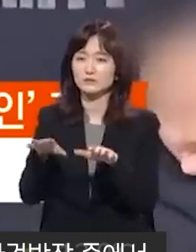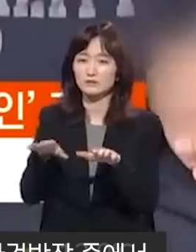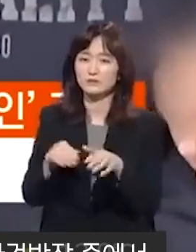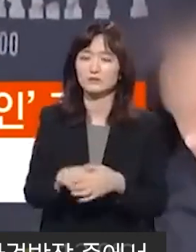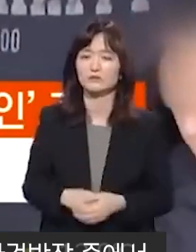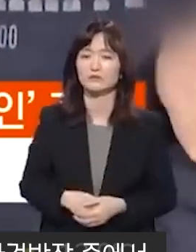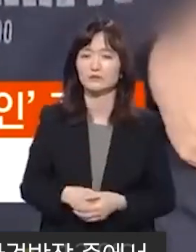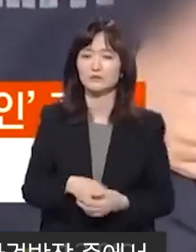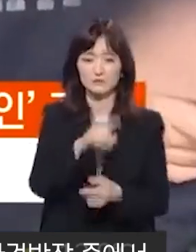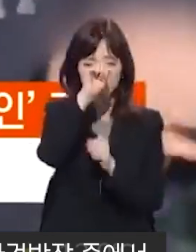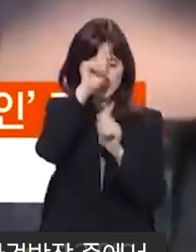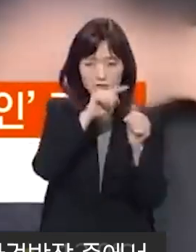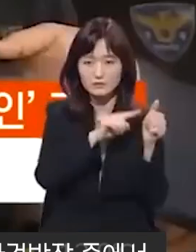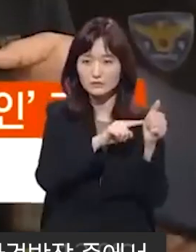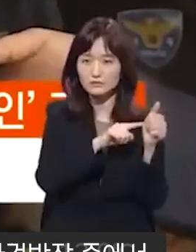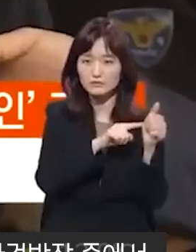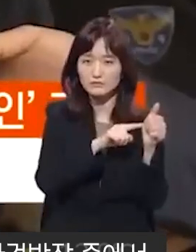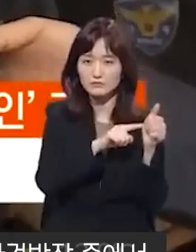그 이승만이